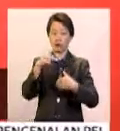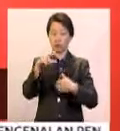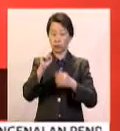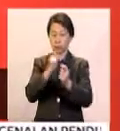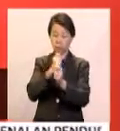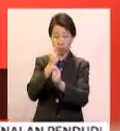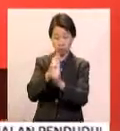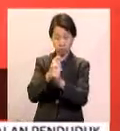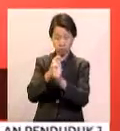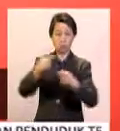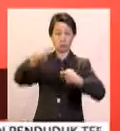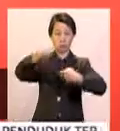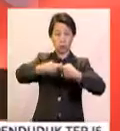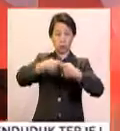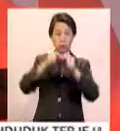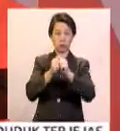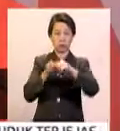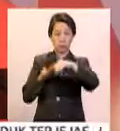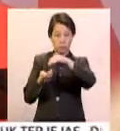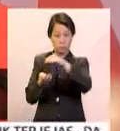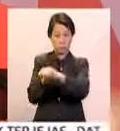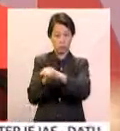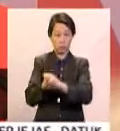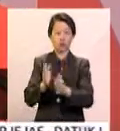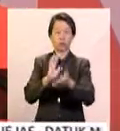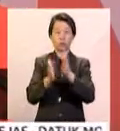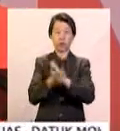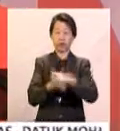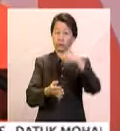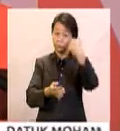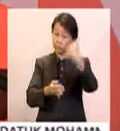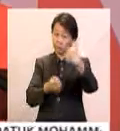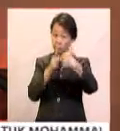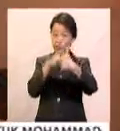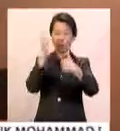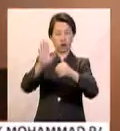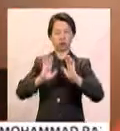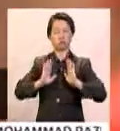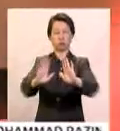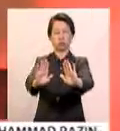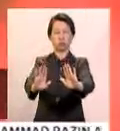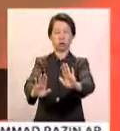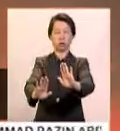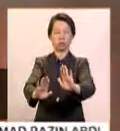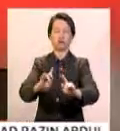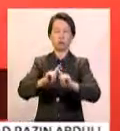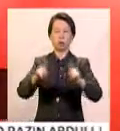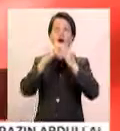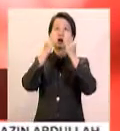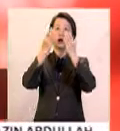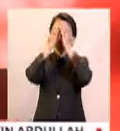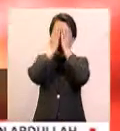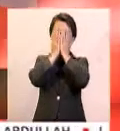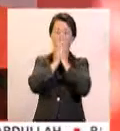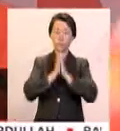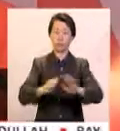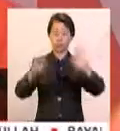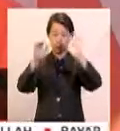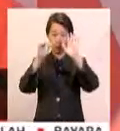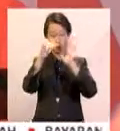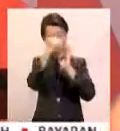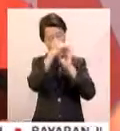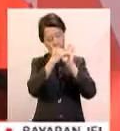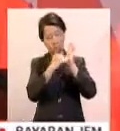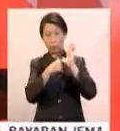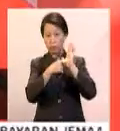yang berkaitan dengan rasuah, maka pertama kali kita akan tolak mereka. Tapi alhamdulillah dalam senarai yang saya sebutkan